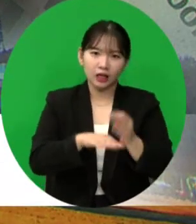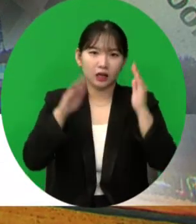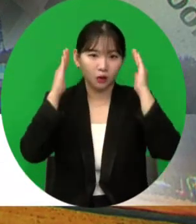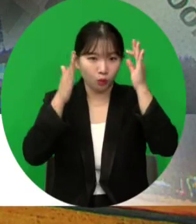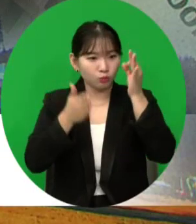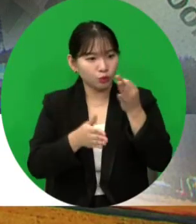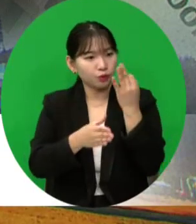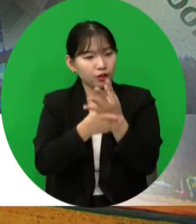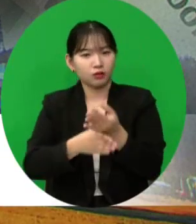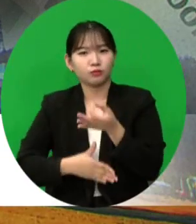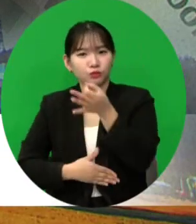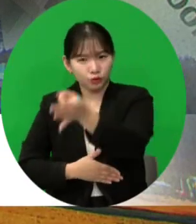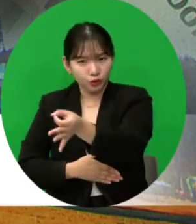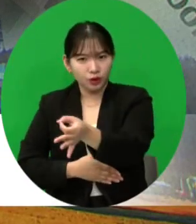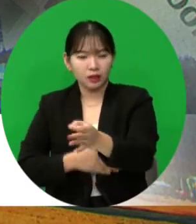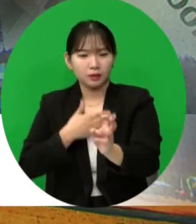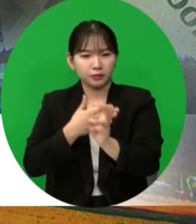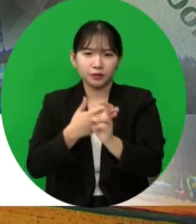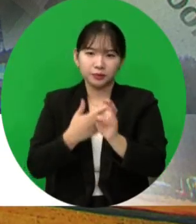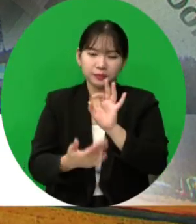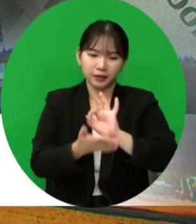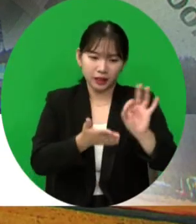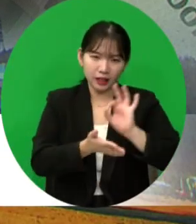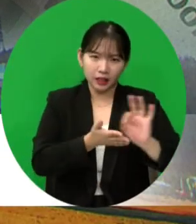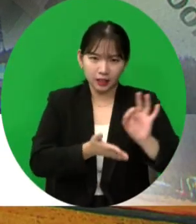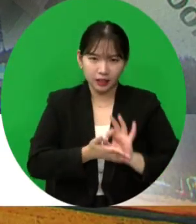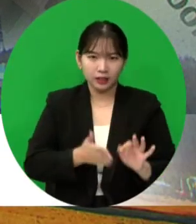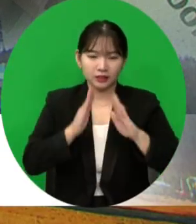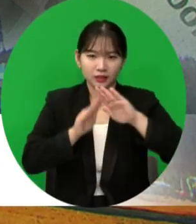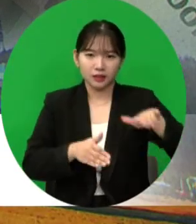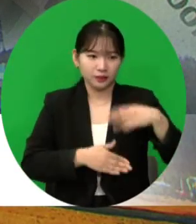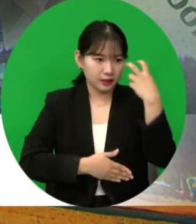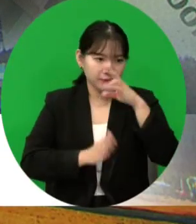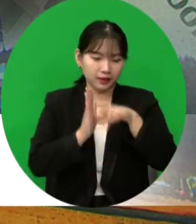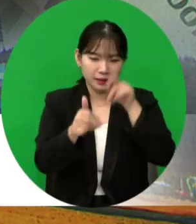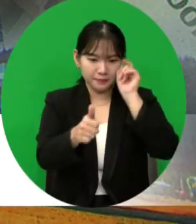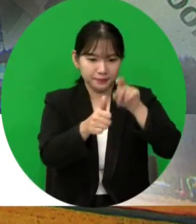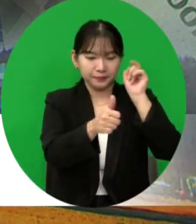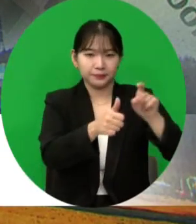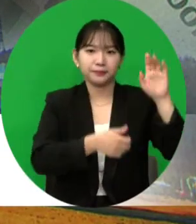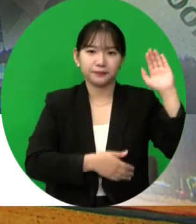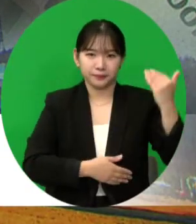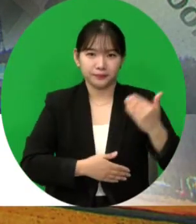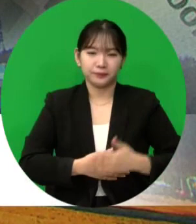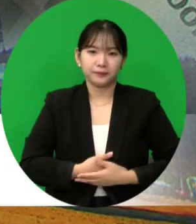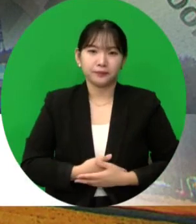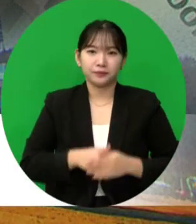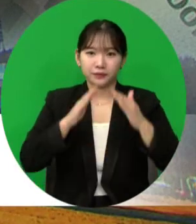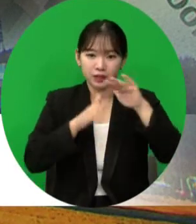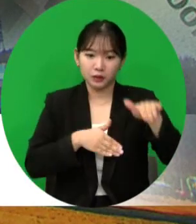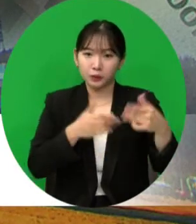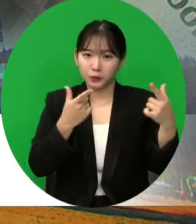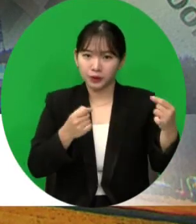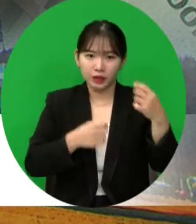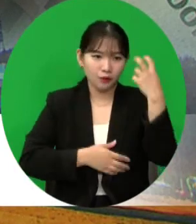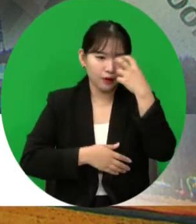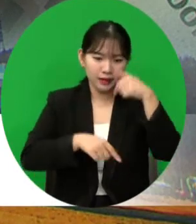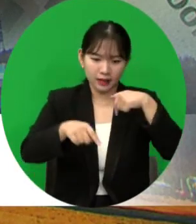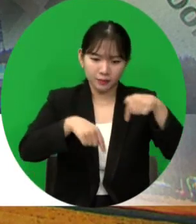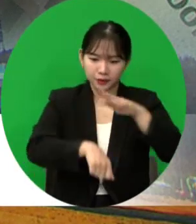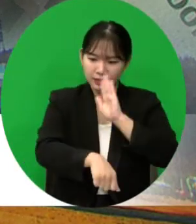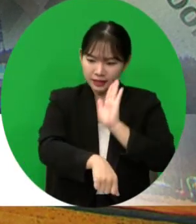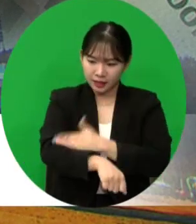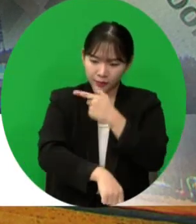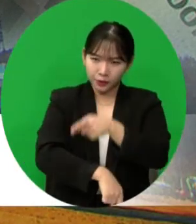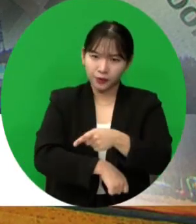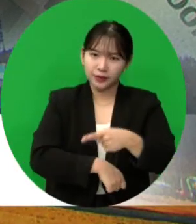장학금으로 지급되는 등 부적정하게 사용된 사실이 전라남도 감사에서 드러났습니다. 전라남도 역시 관리 감독